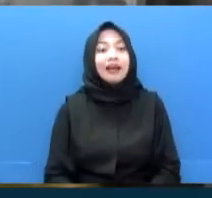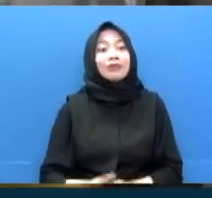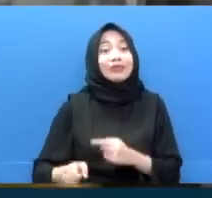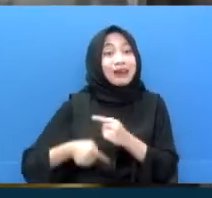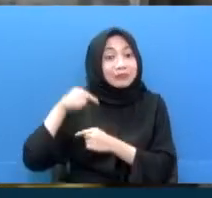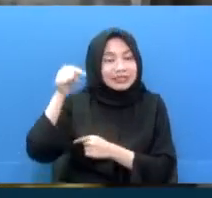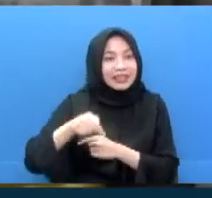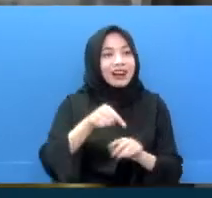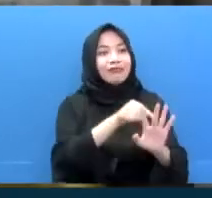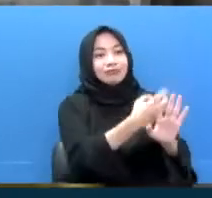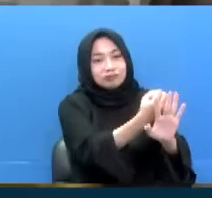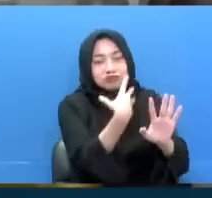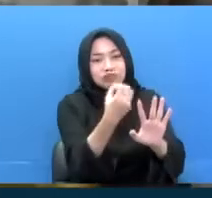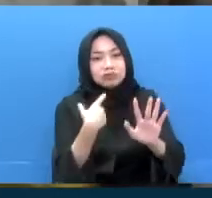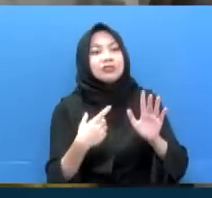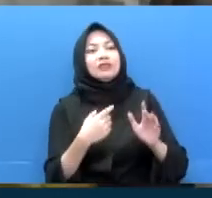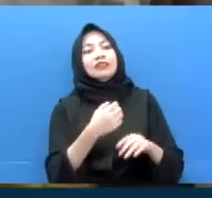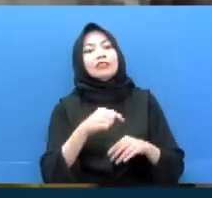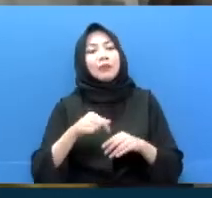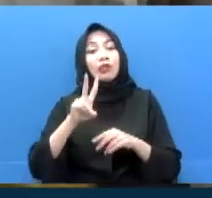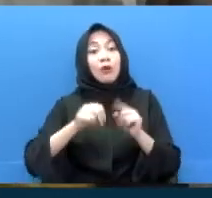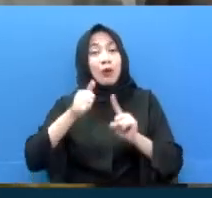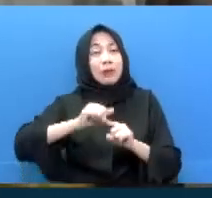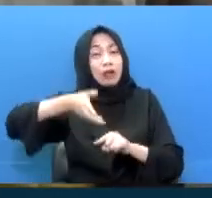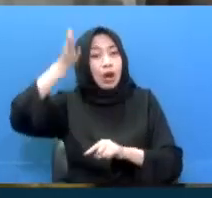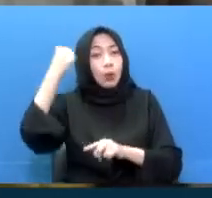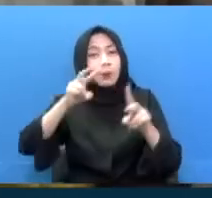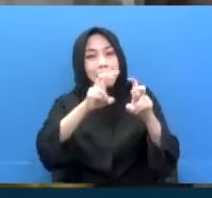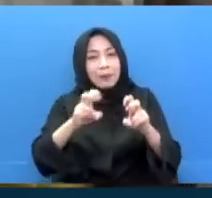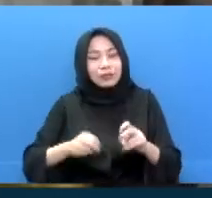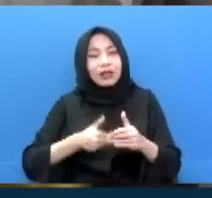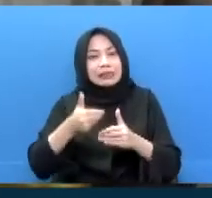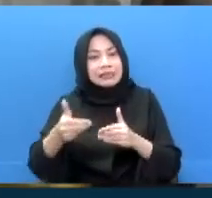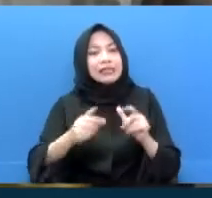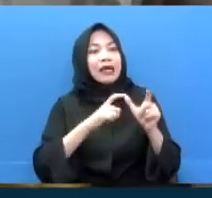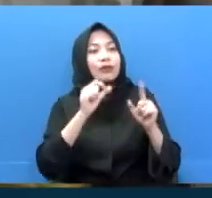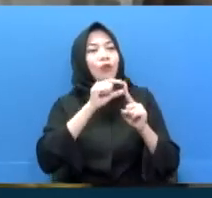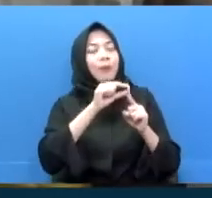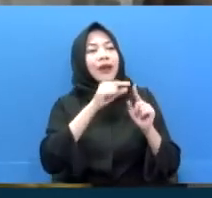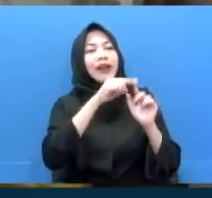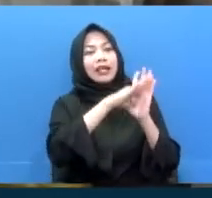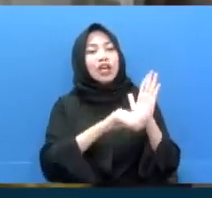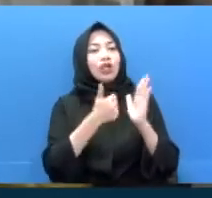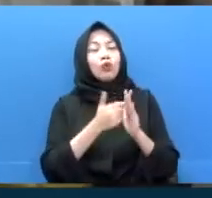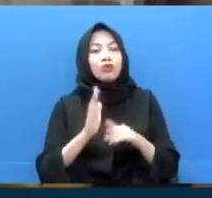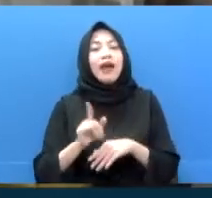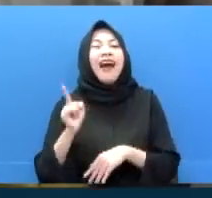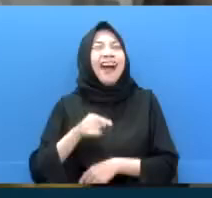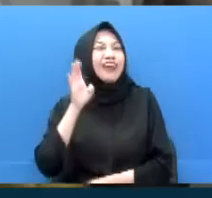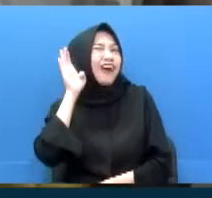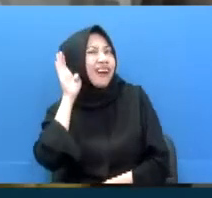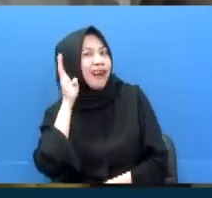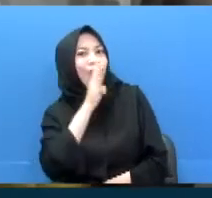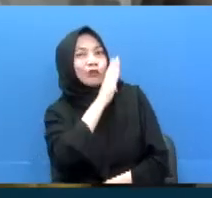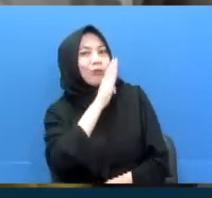ini semuanya sesuai dengan ketentuan Oleh karena itu eh rumor yang berkembang di luar atau mungkin pendapat atau